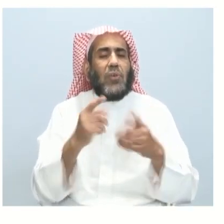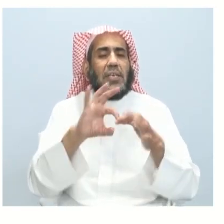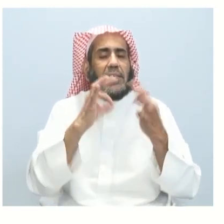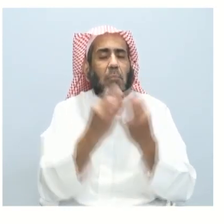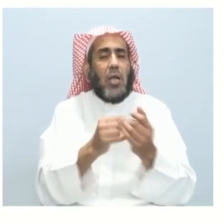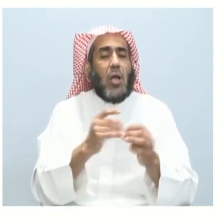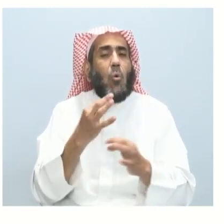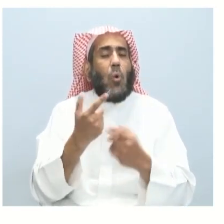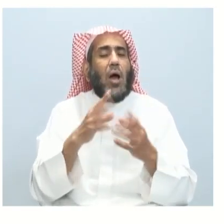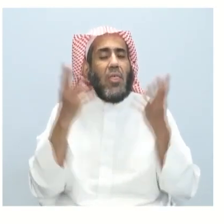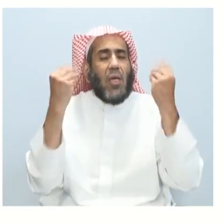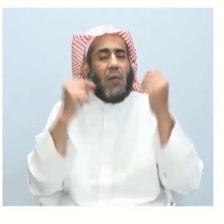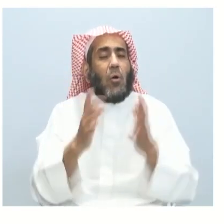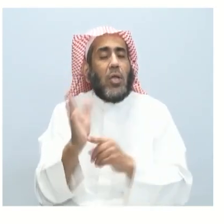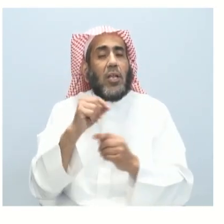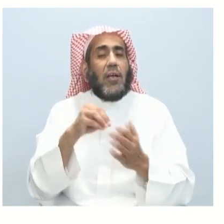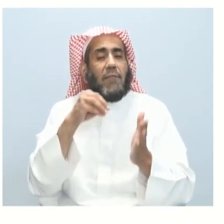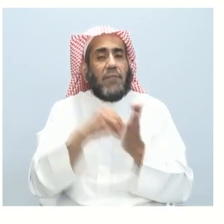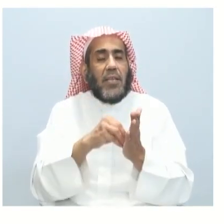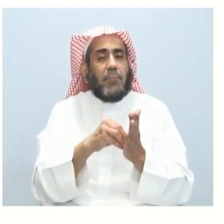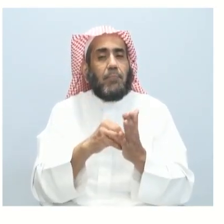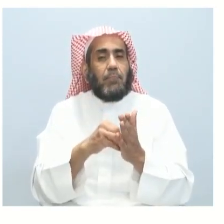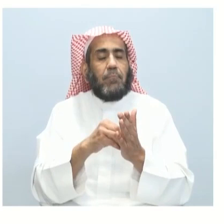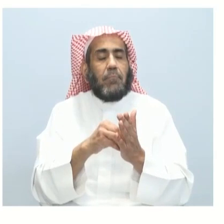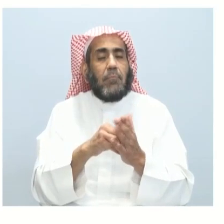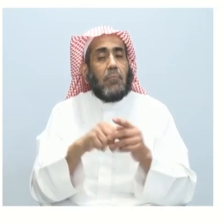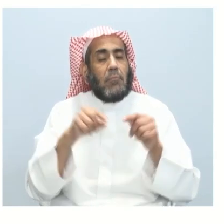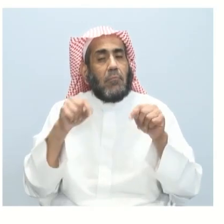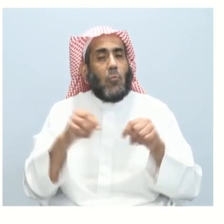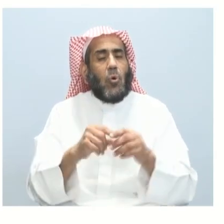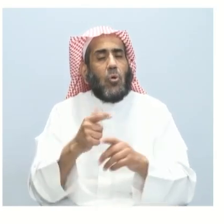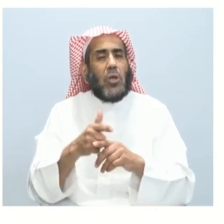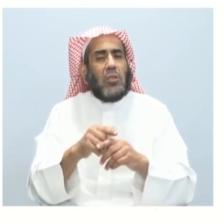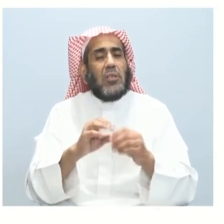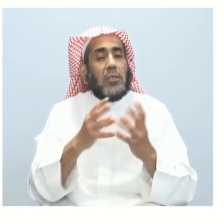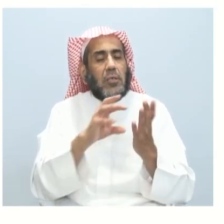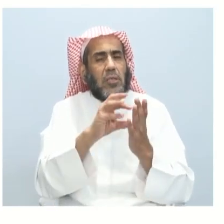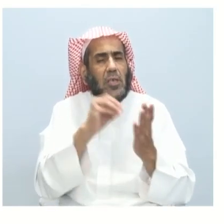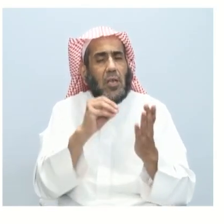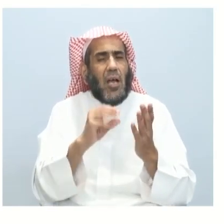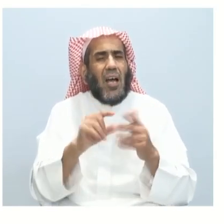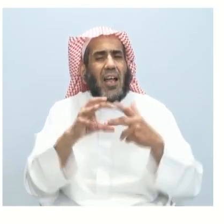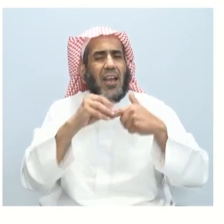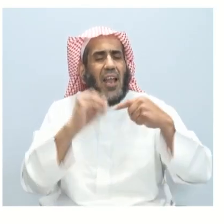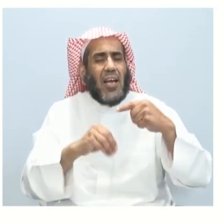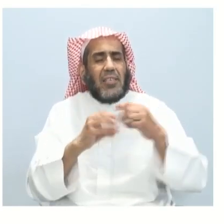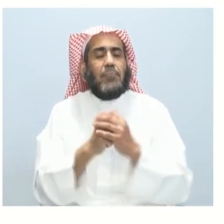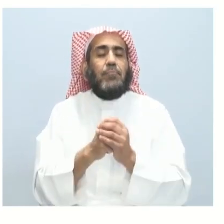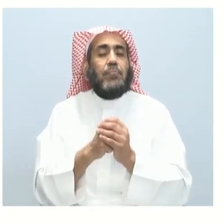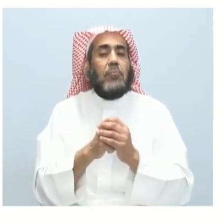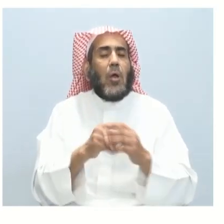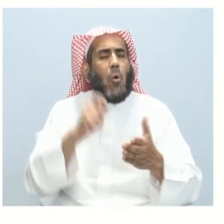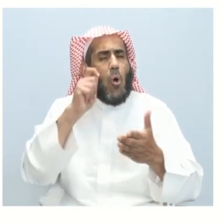والثقافيه التي عاش شه الادب واثر ذلك في في طبعا وهذا يعد استقراء النا ناقصا ان انه يقوم